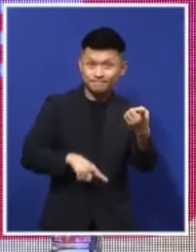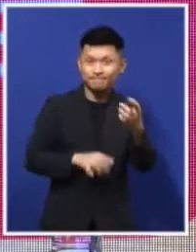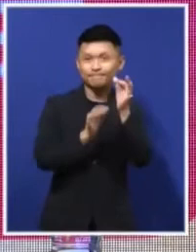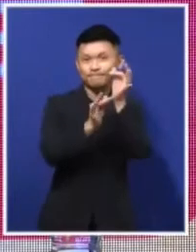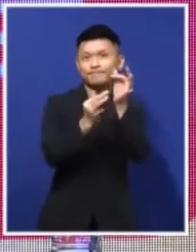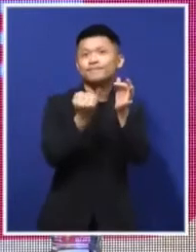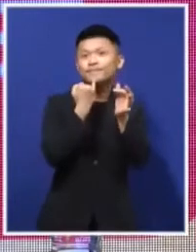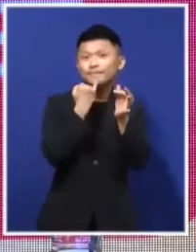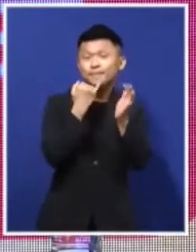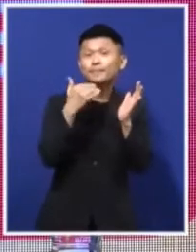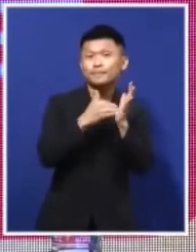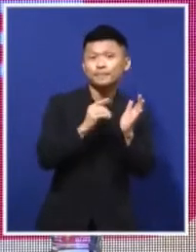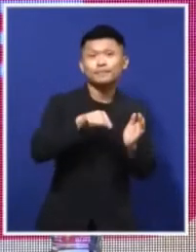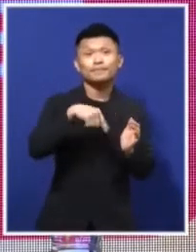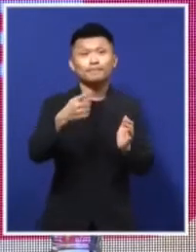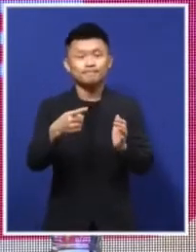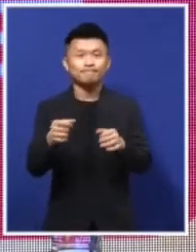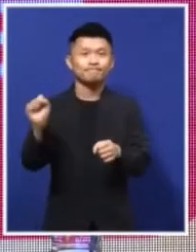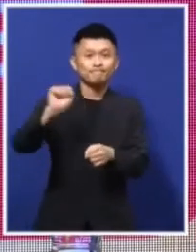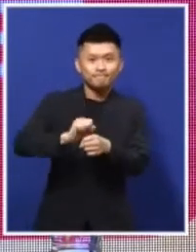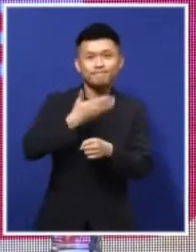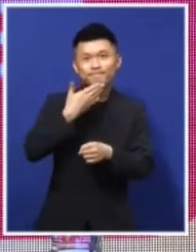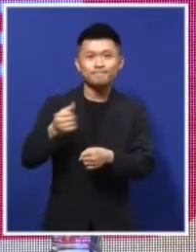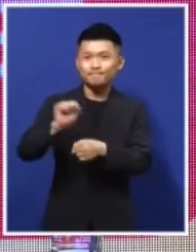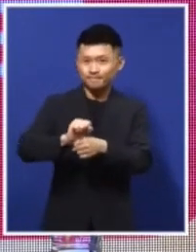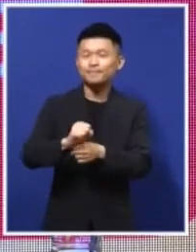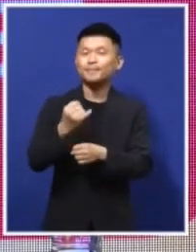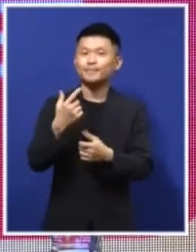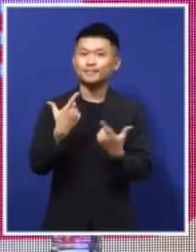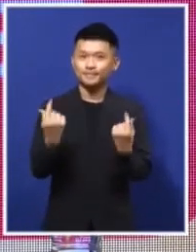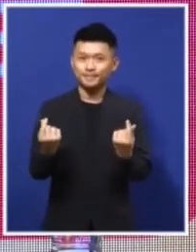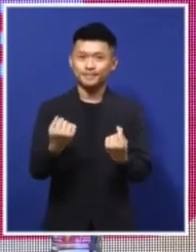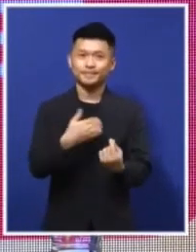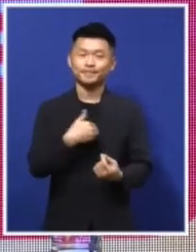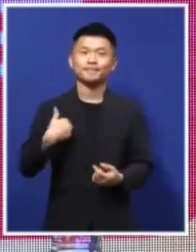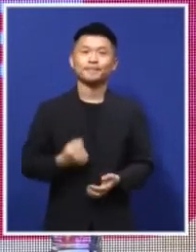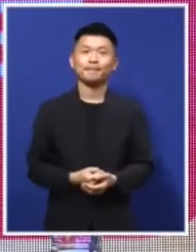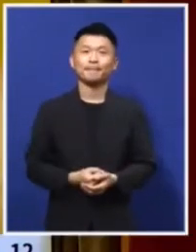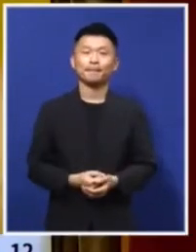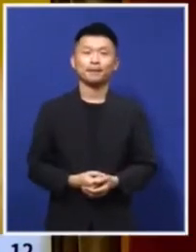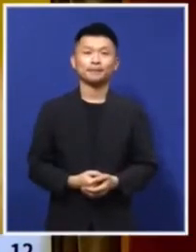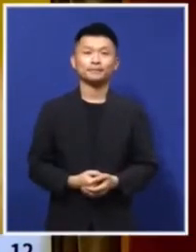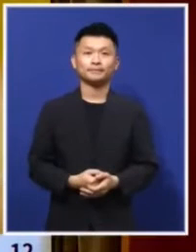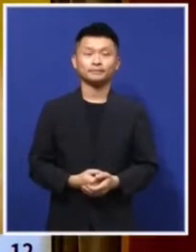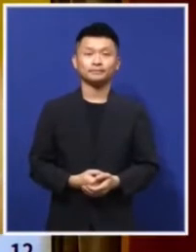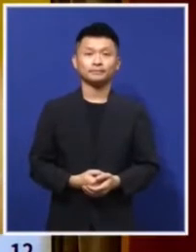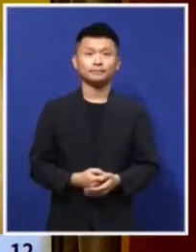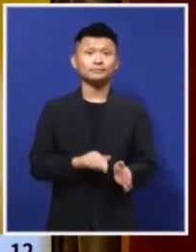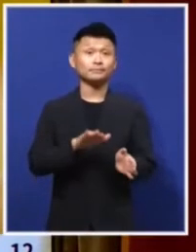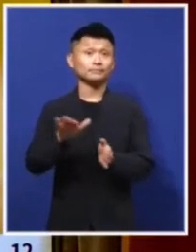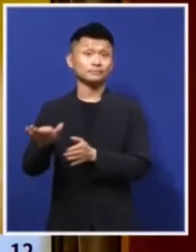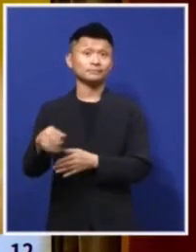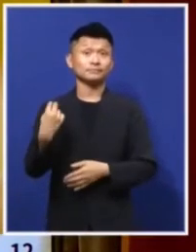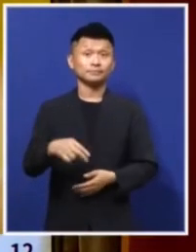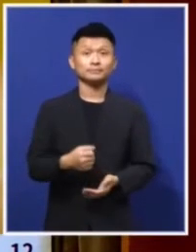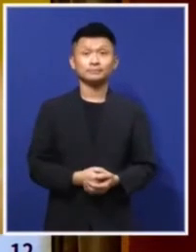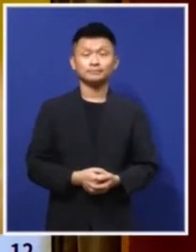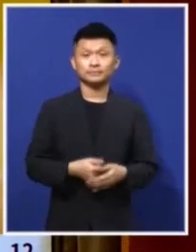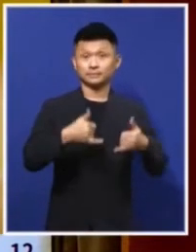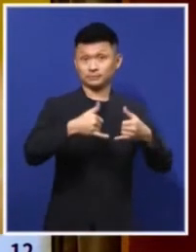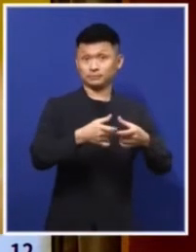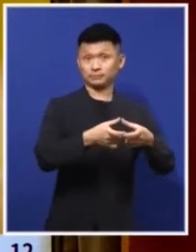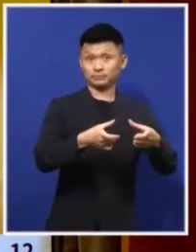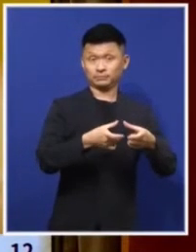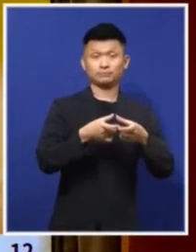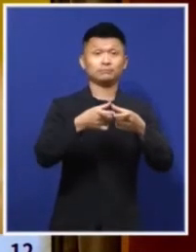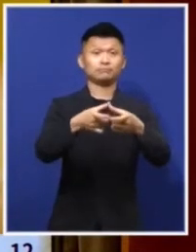绑定之后的共同加码。那再往下一页。那如果刚刚有提到是可以拿健保卡到